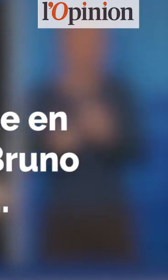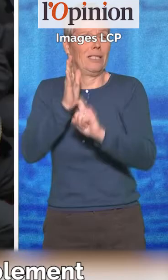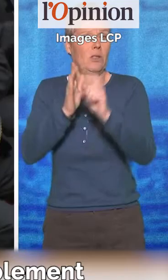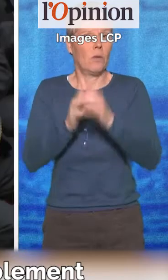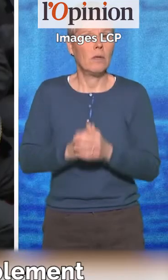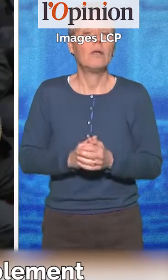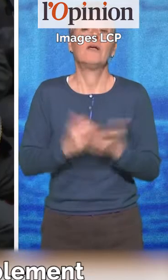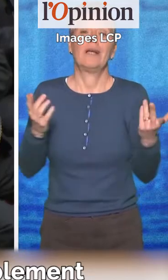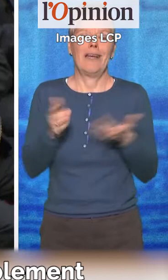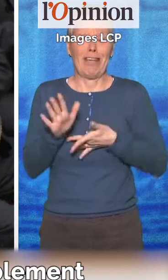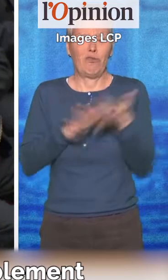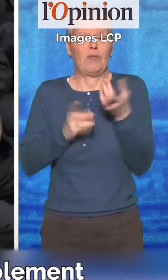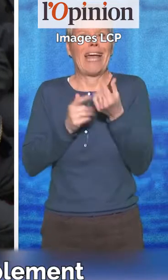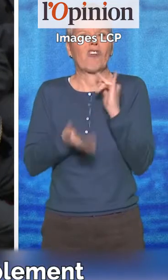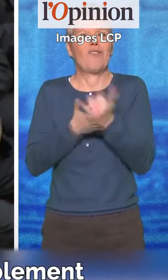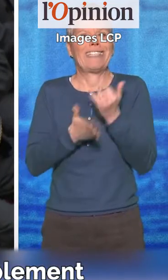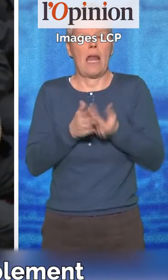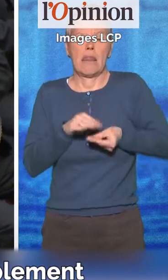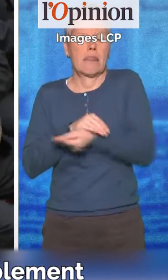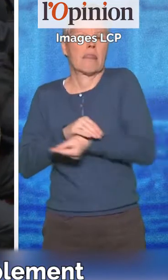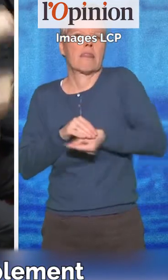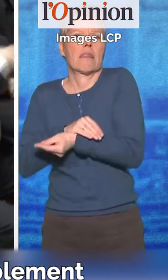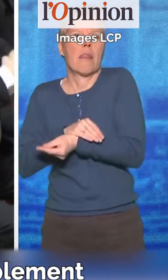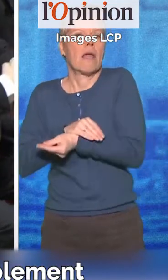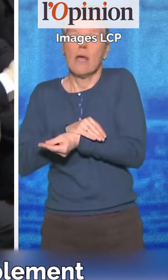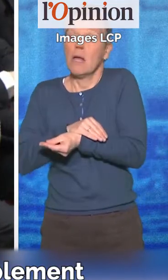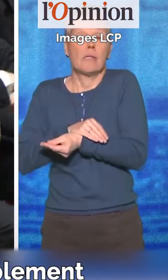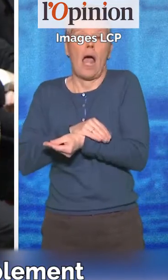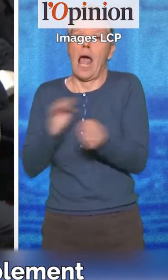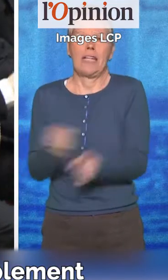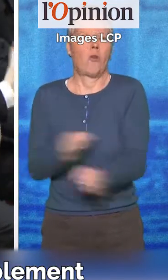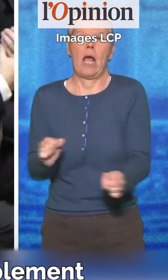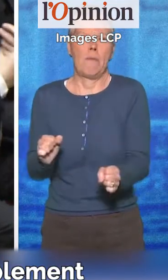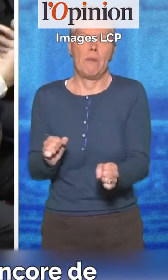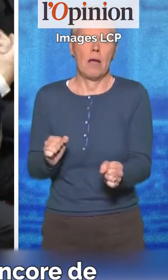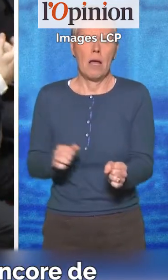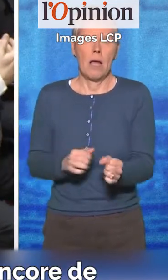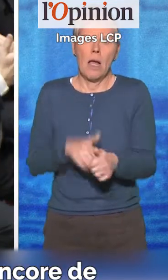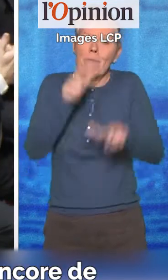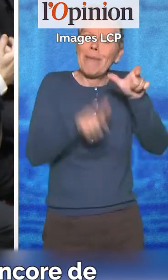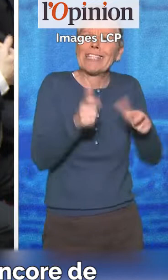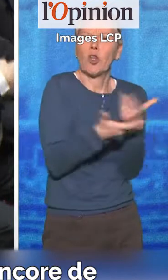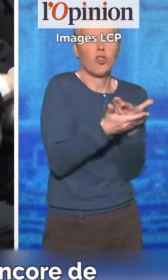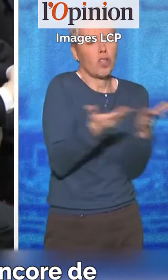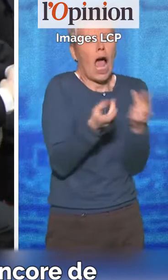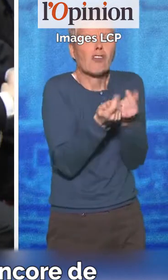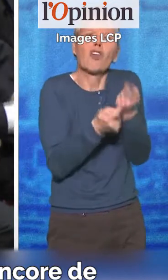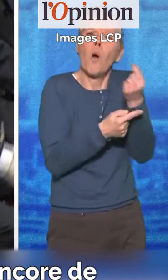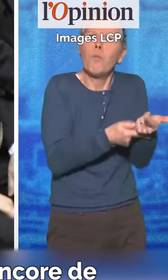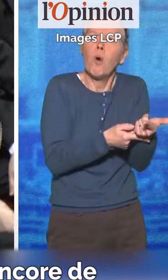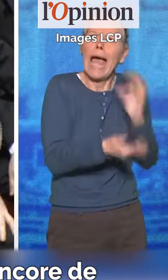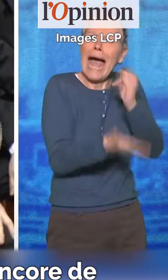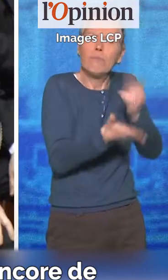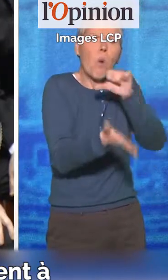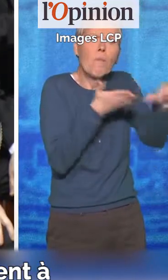l'évasion fiscale est tout simplement intolérable comment voulez vous que les plus modestes accepte encore de payer leurs impôts